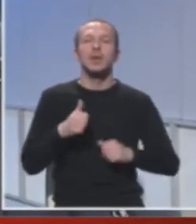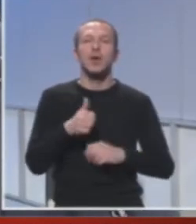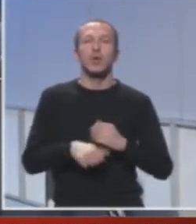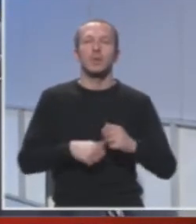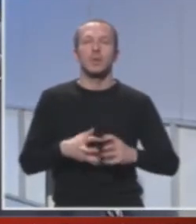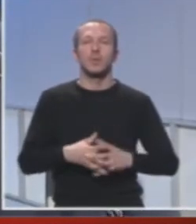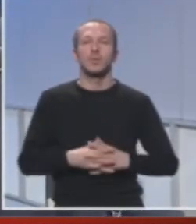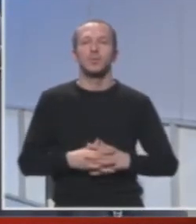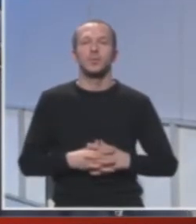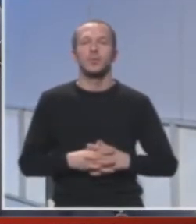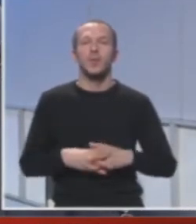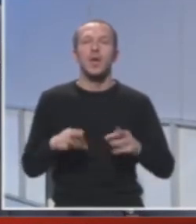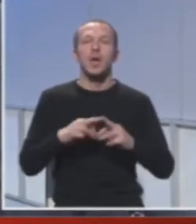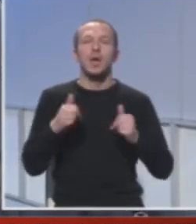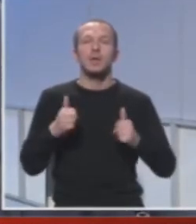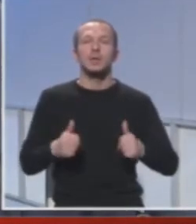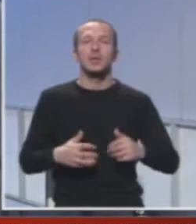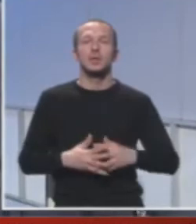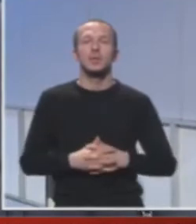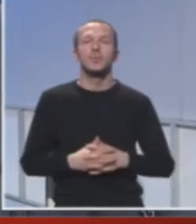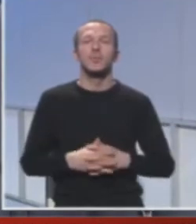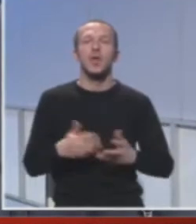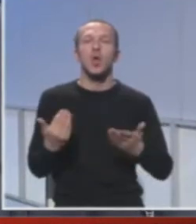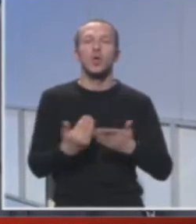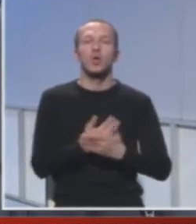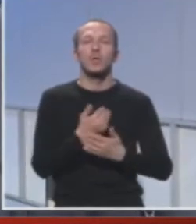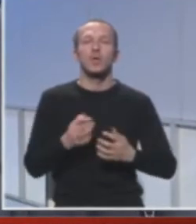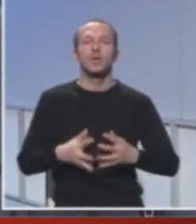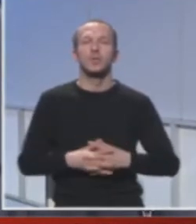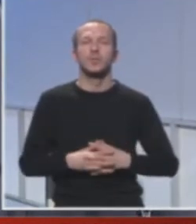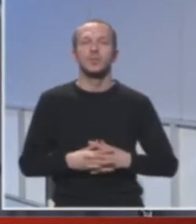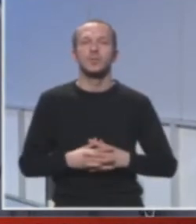godinama. A sad je novi